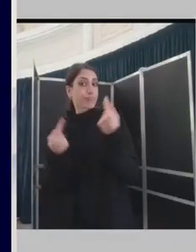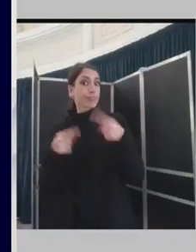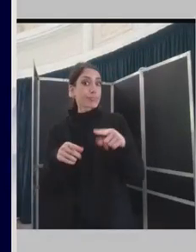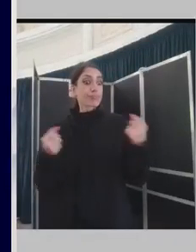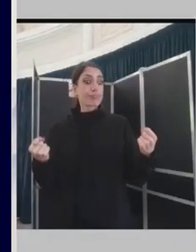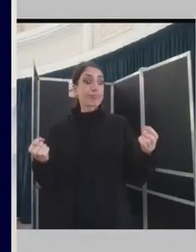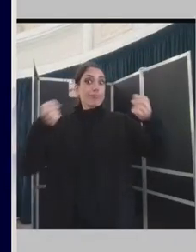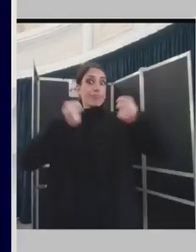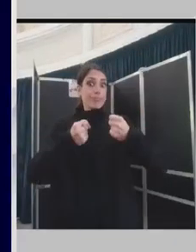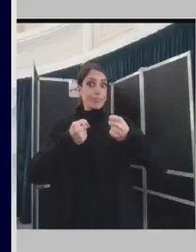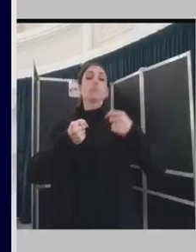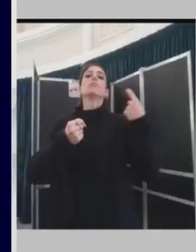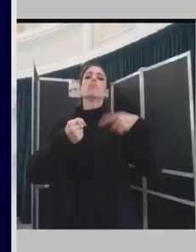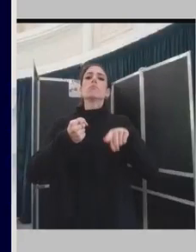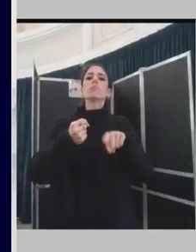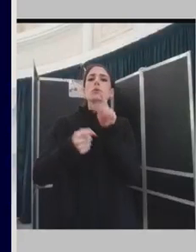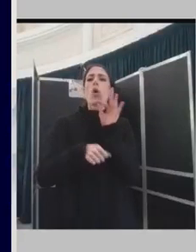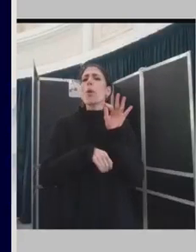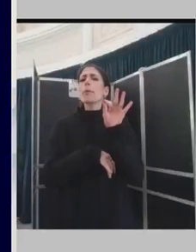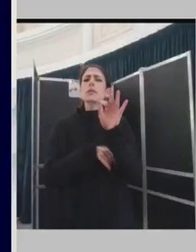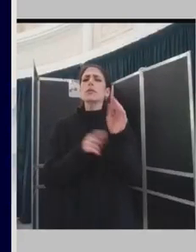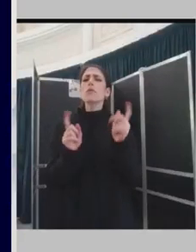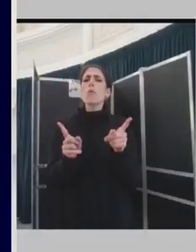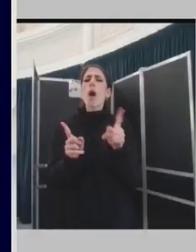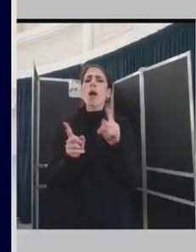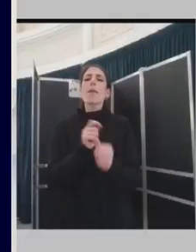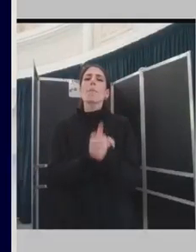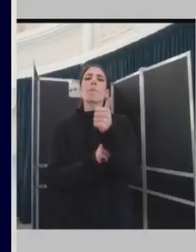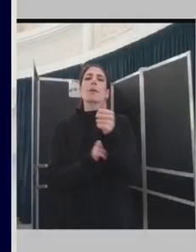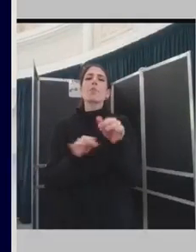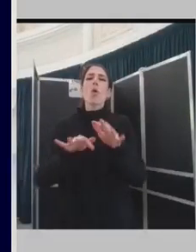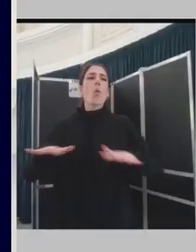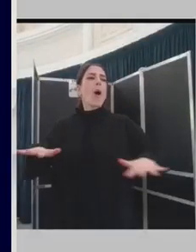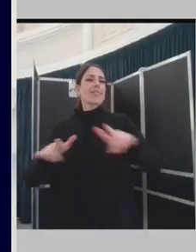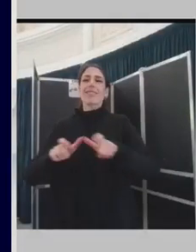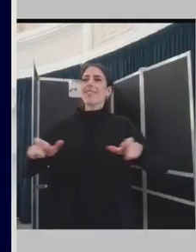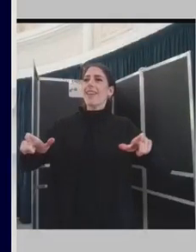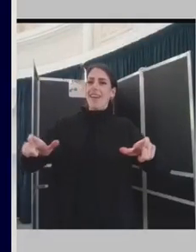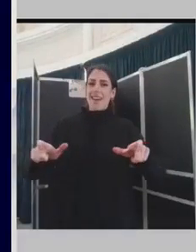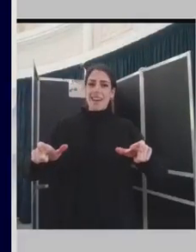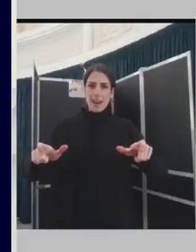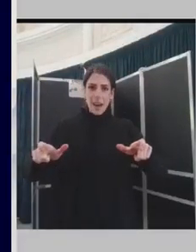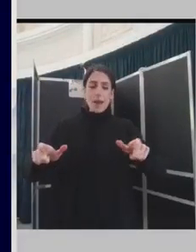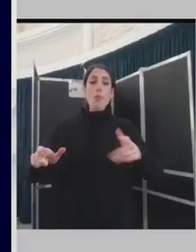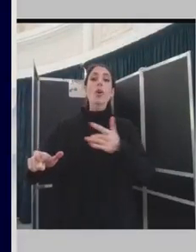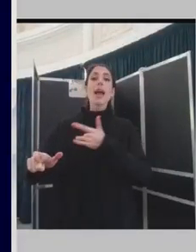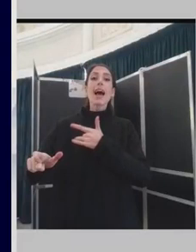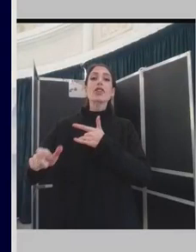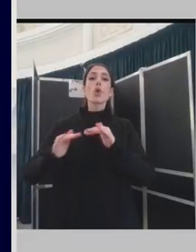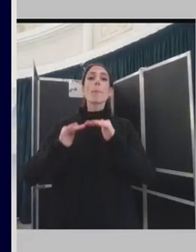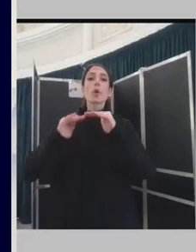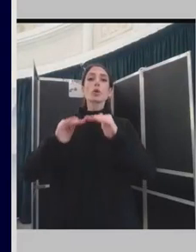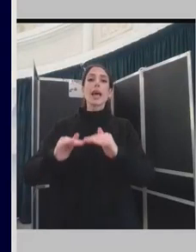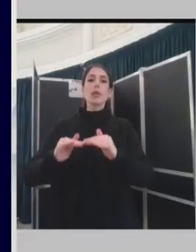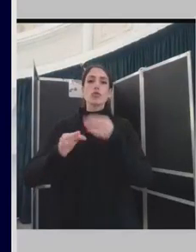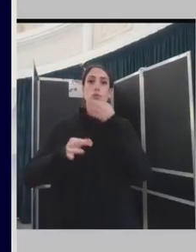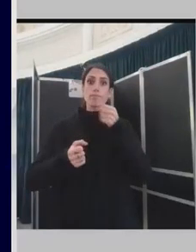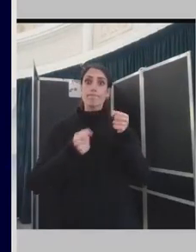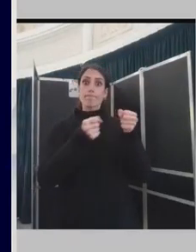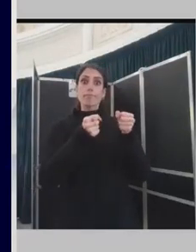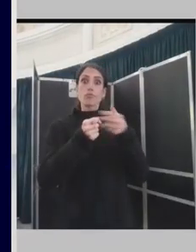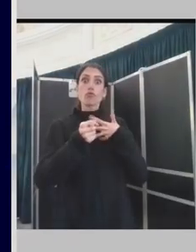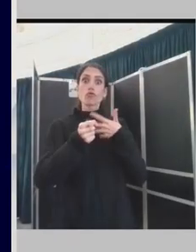potremmo fare grazie alla rete dei defibrillatori che abbiamo e nei centri anziani, e che in questi due anni sono stati installati